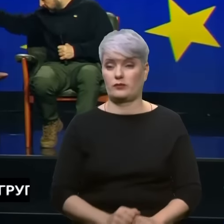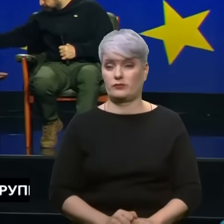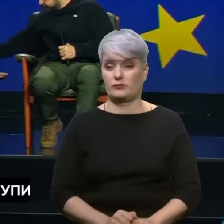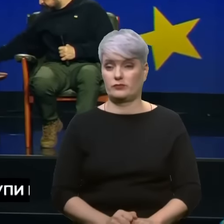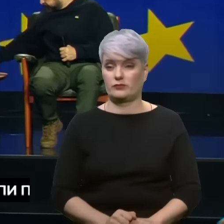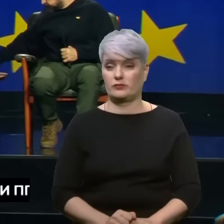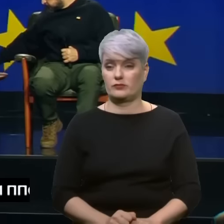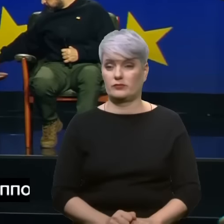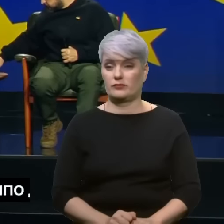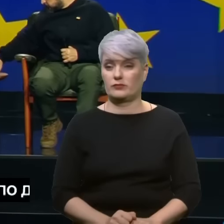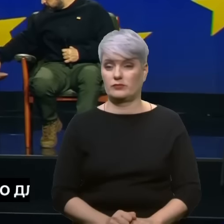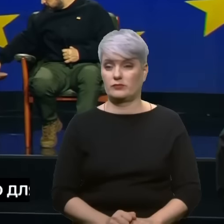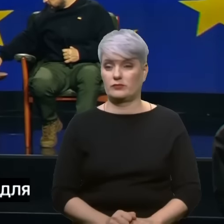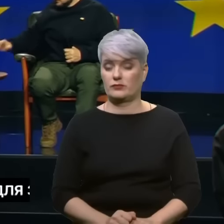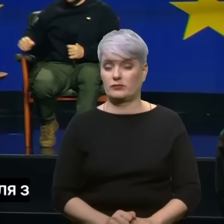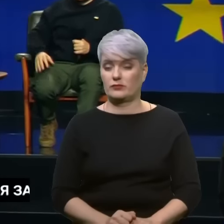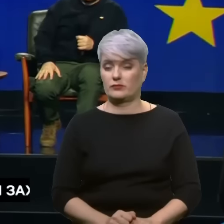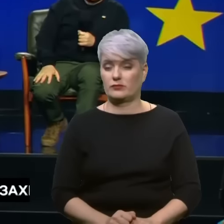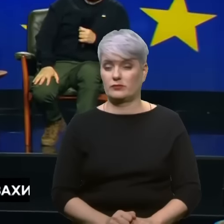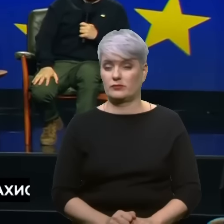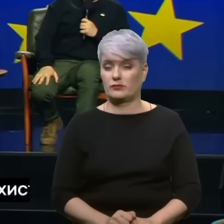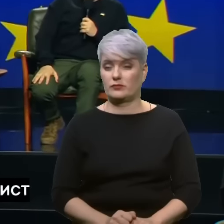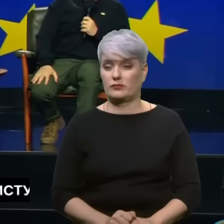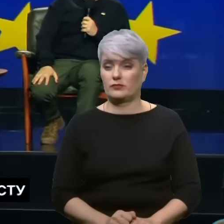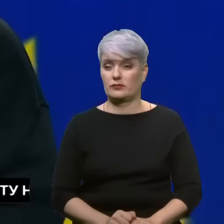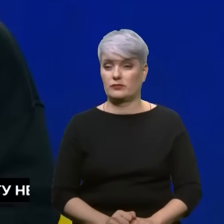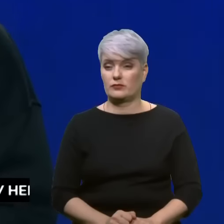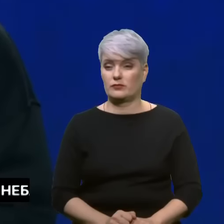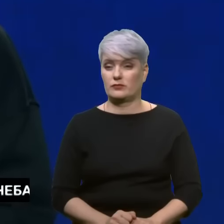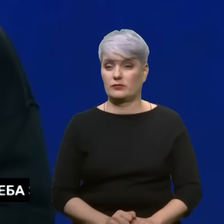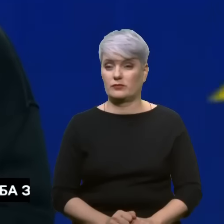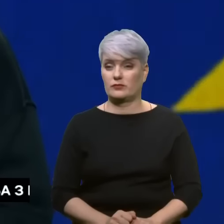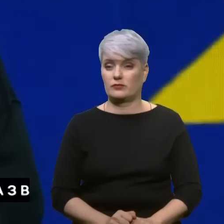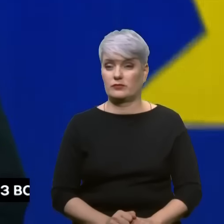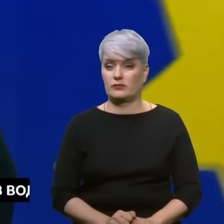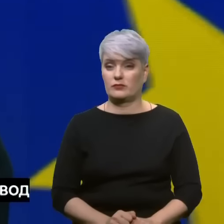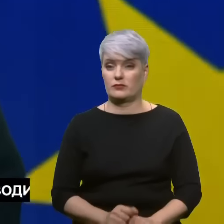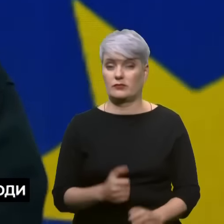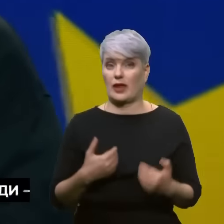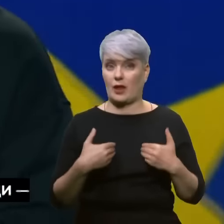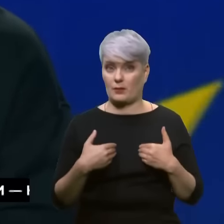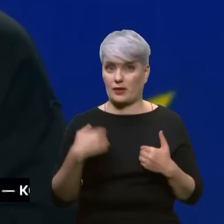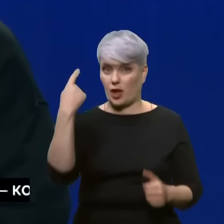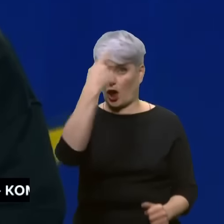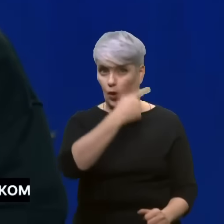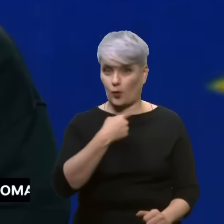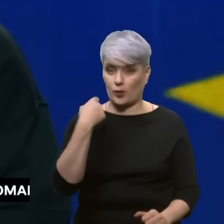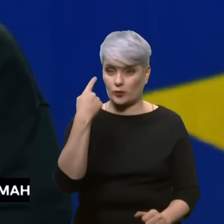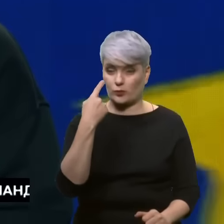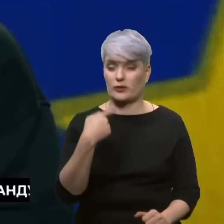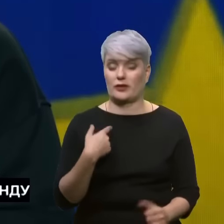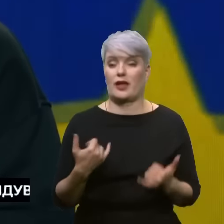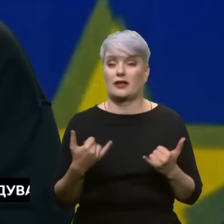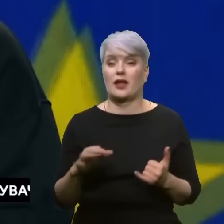В що для мене особисто. Я тільки що про